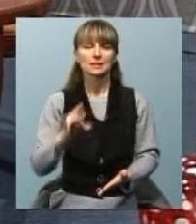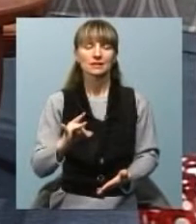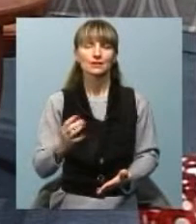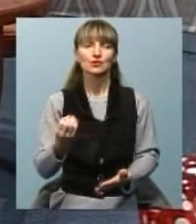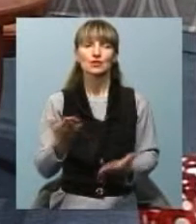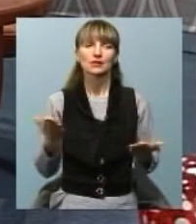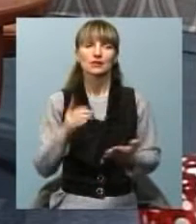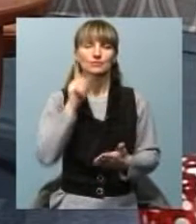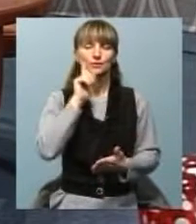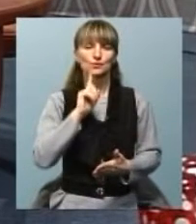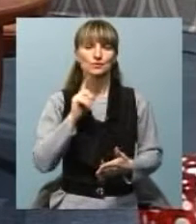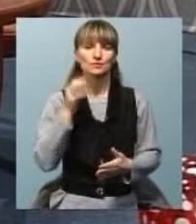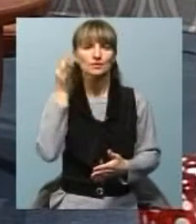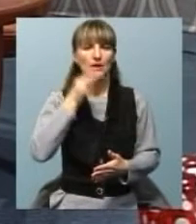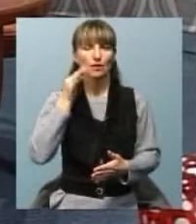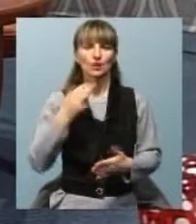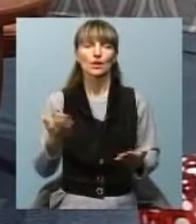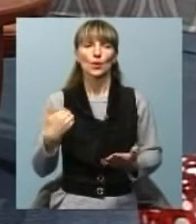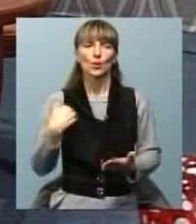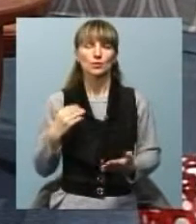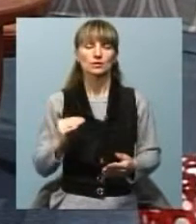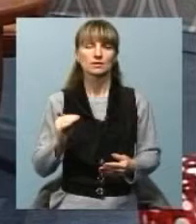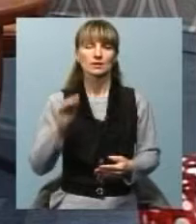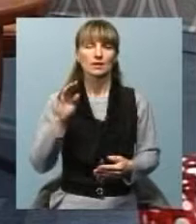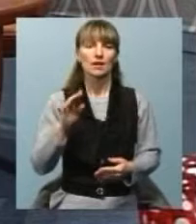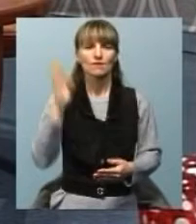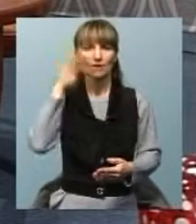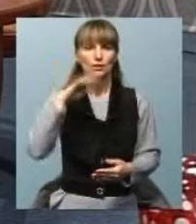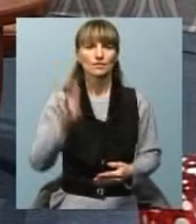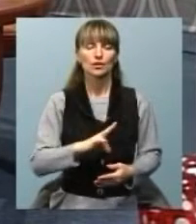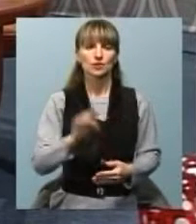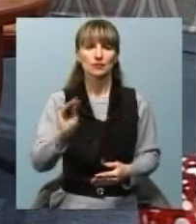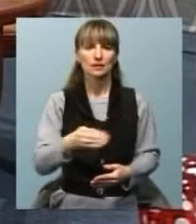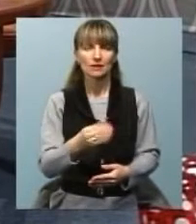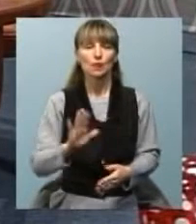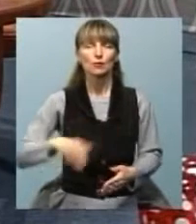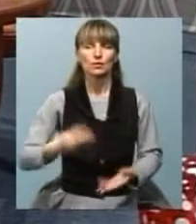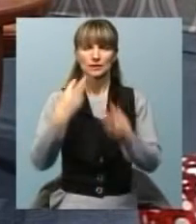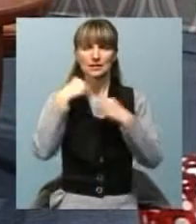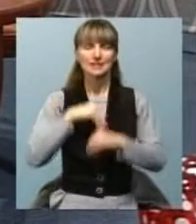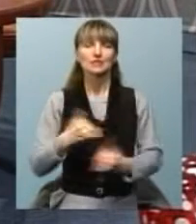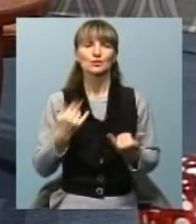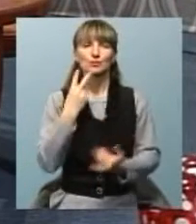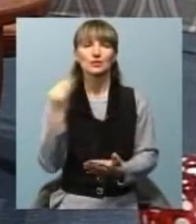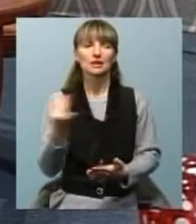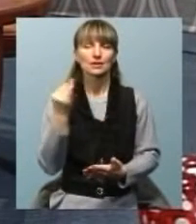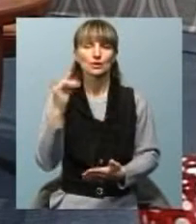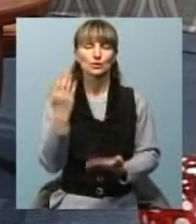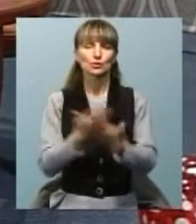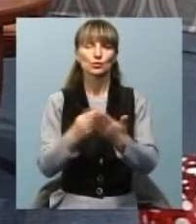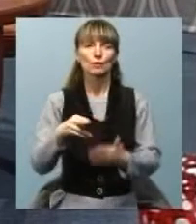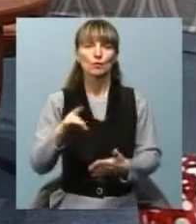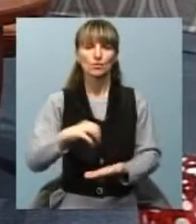ще якісь будь-які смаколики, які ви хочете освятити, а потім їх спожити. Ну а прямо зараз давайте ж і подивимось цікавий сюжет про